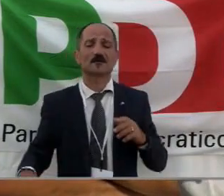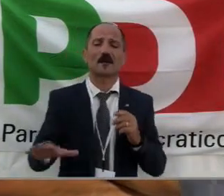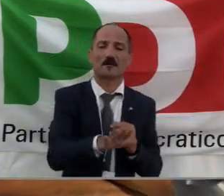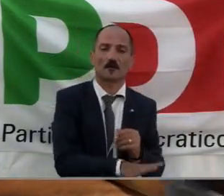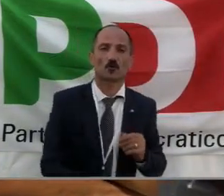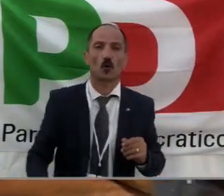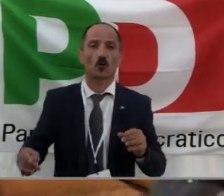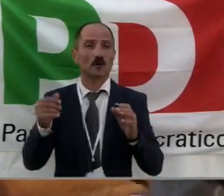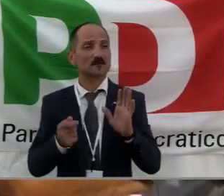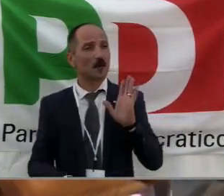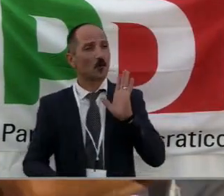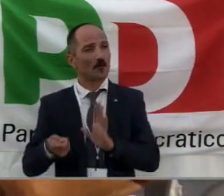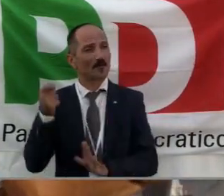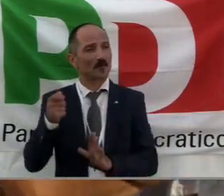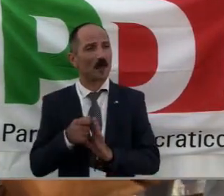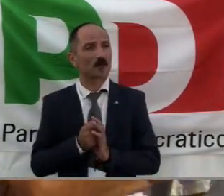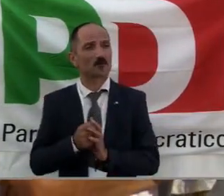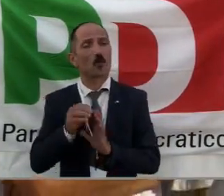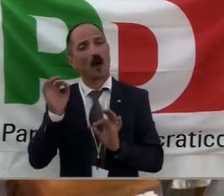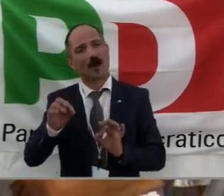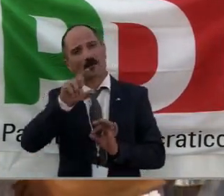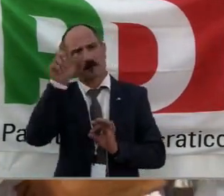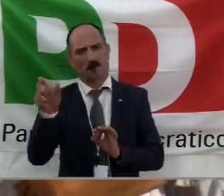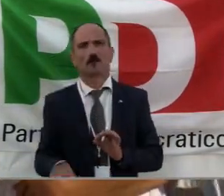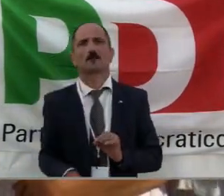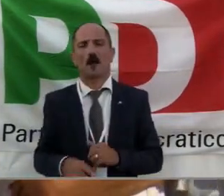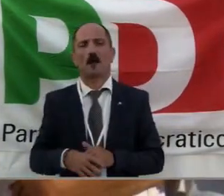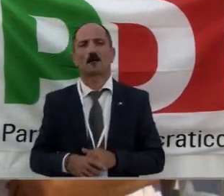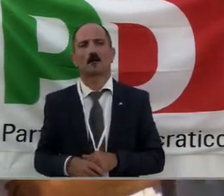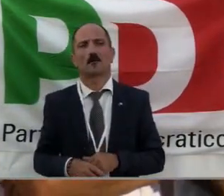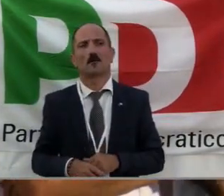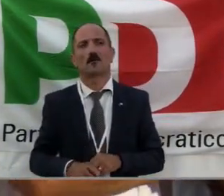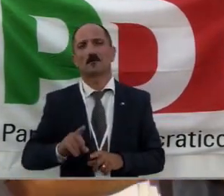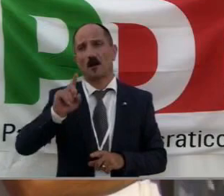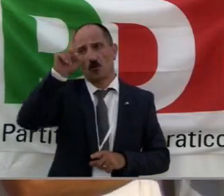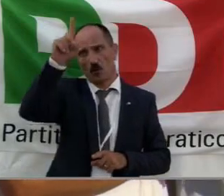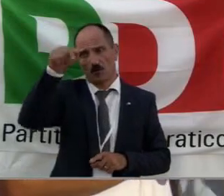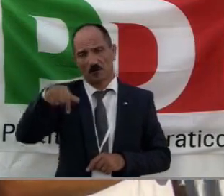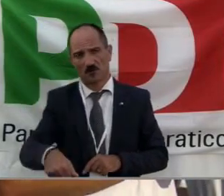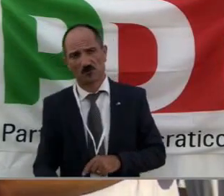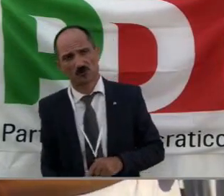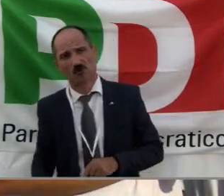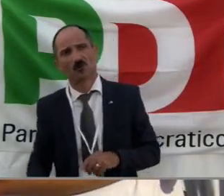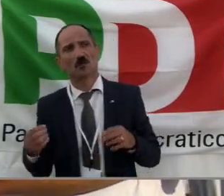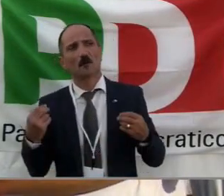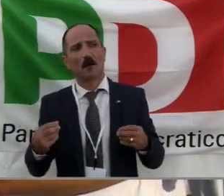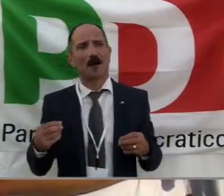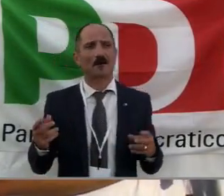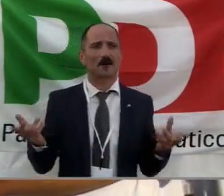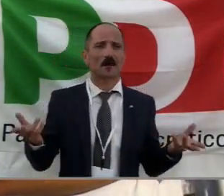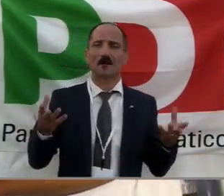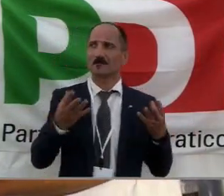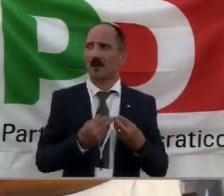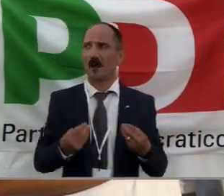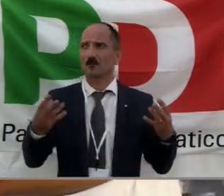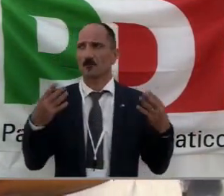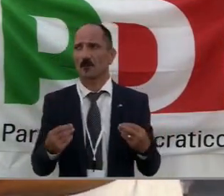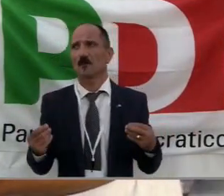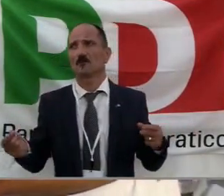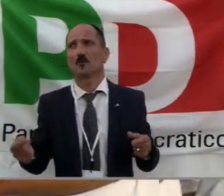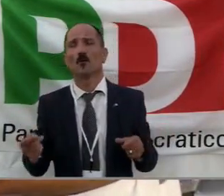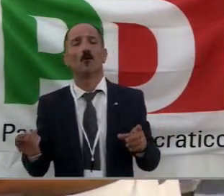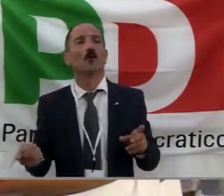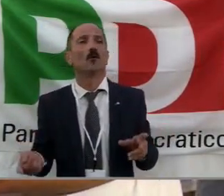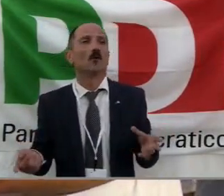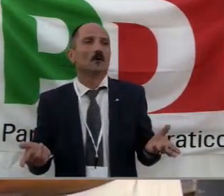sta aumentando anche in Italia, non solo tra nord e sud, ma anche tanto